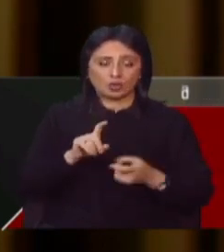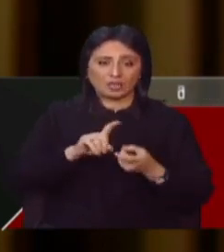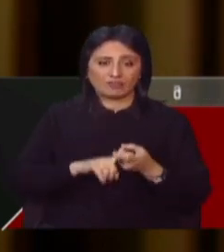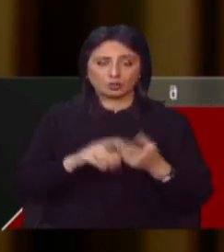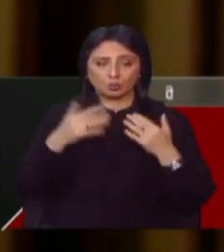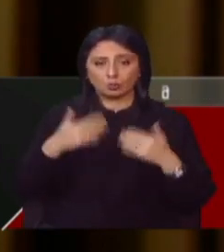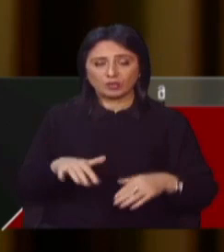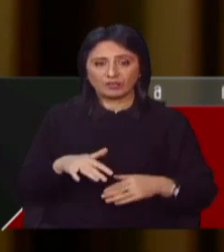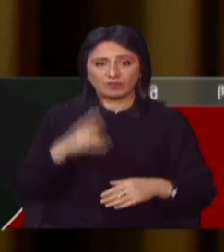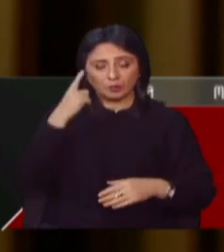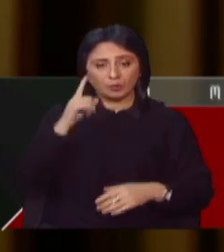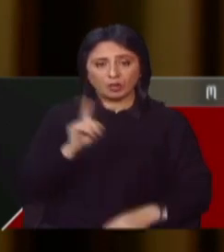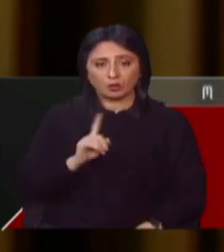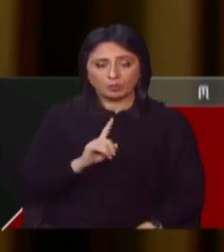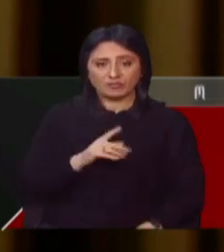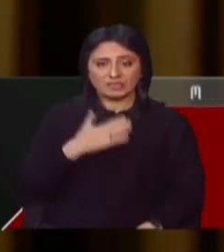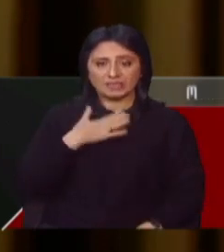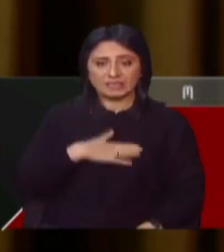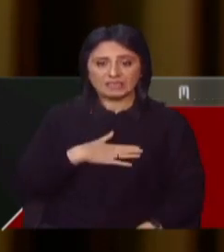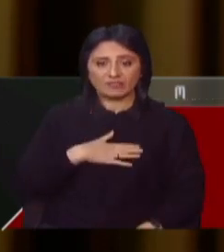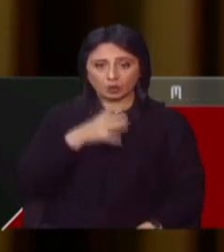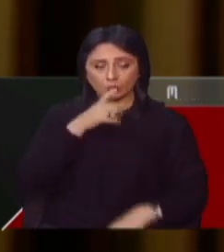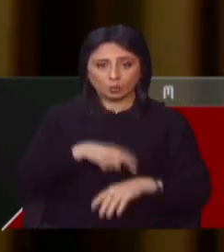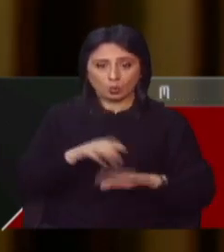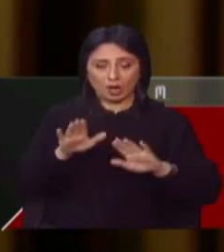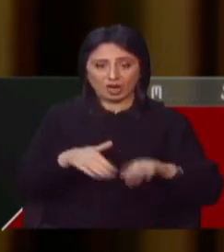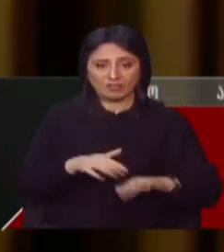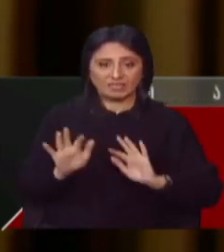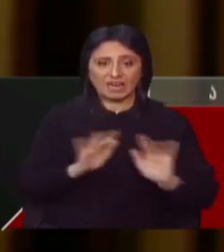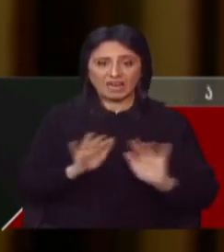დაკავშირებით უკვე ფიქრობთ რომ საკმაოდ დრო არის გასული და